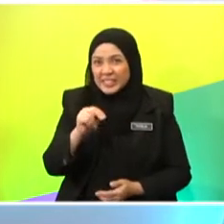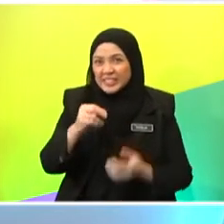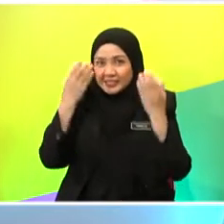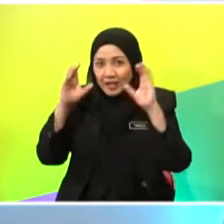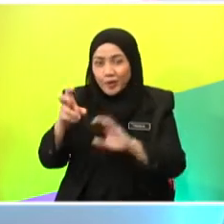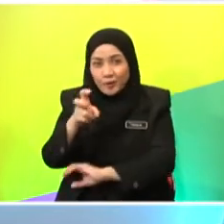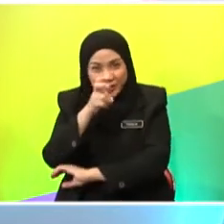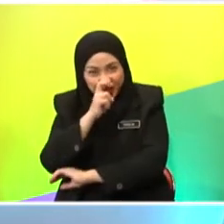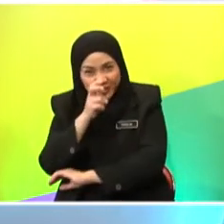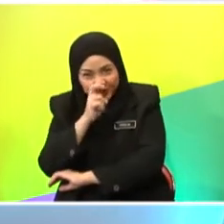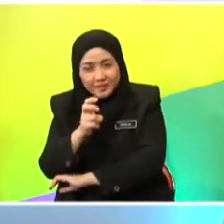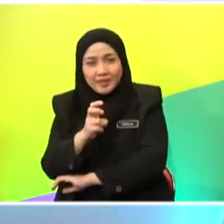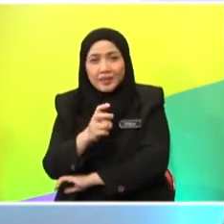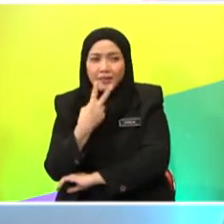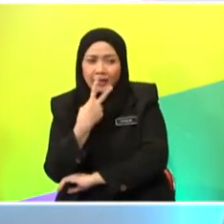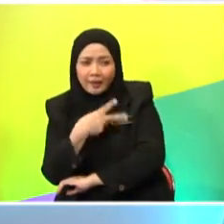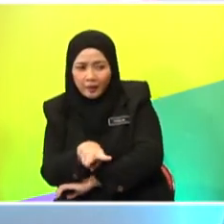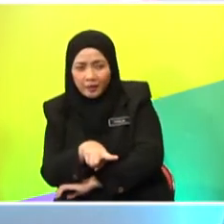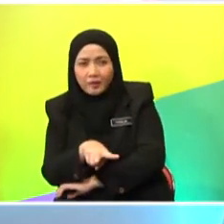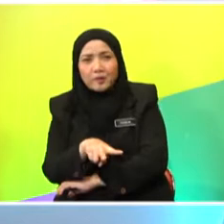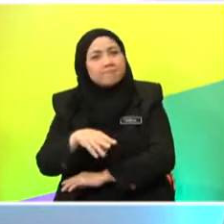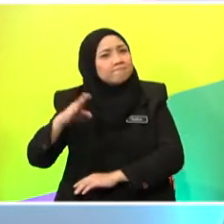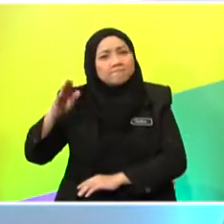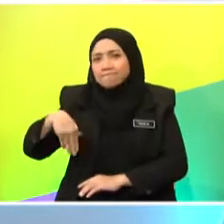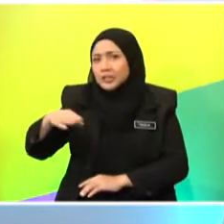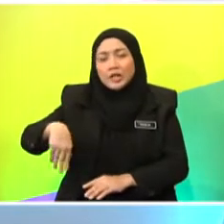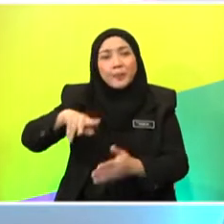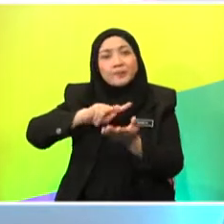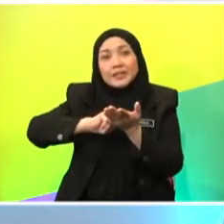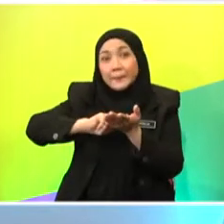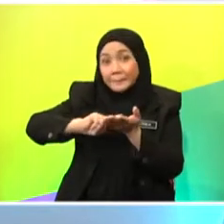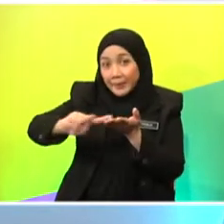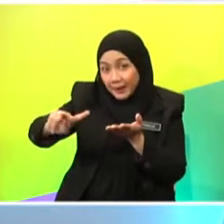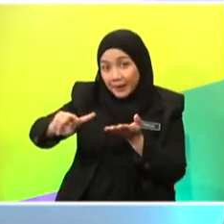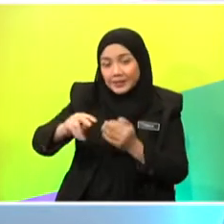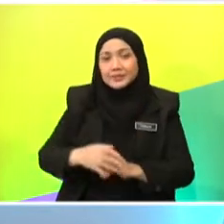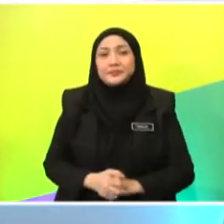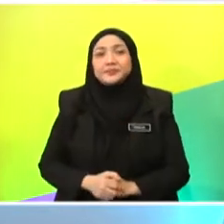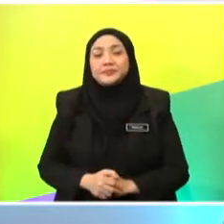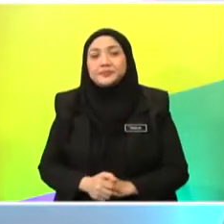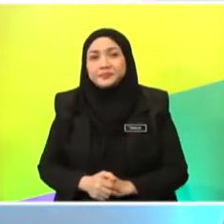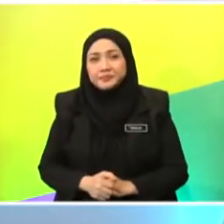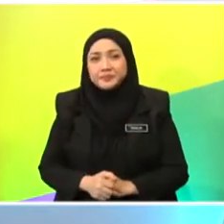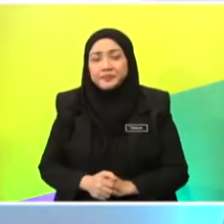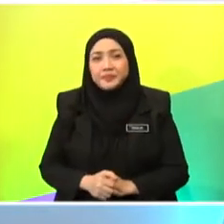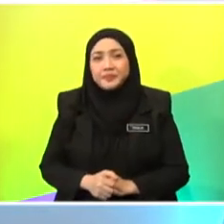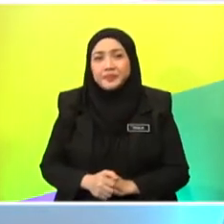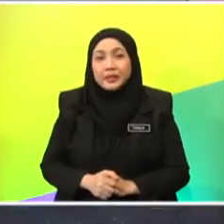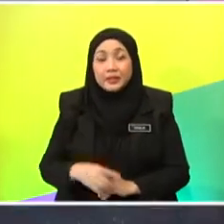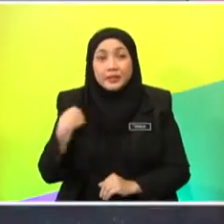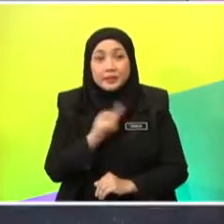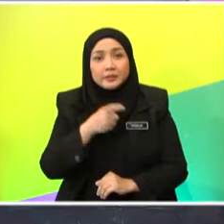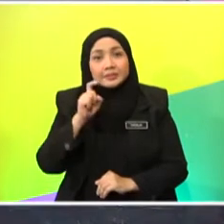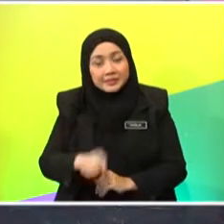baju senyum hahaha betul jadi sekali lagi cek guna Mintalah Hakim tolong cek gudeg gudeg emas semua